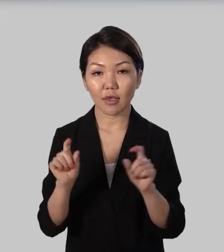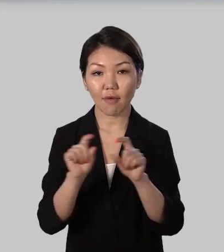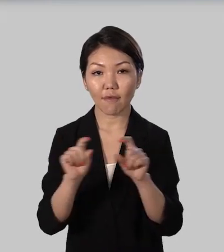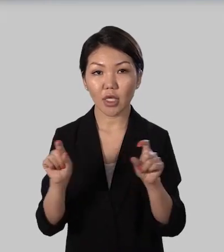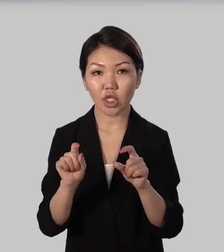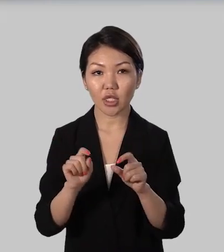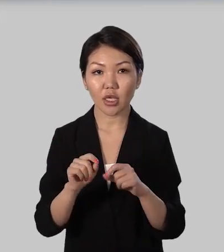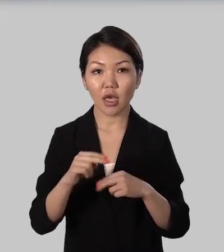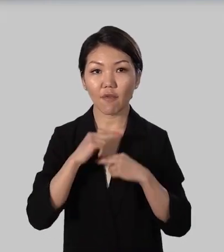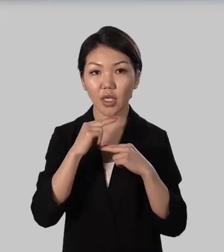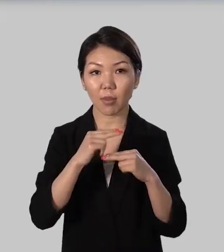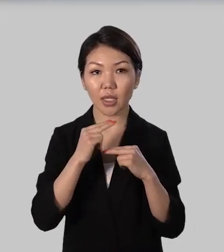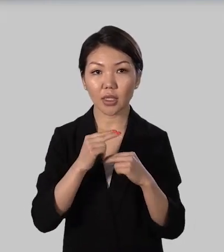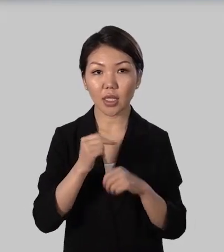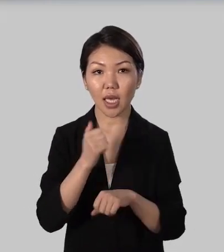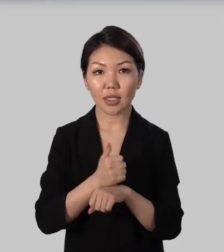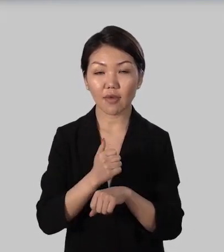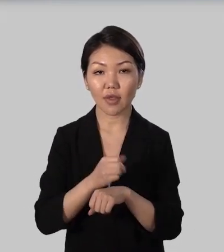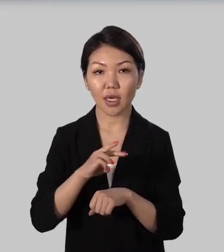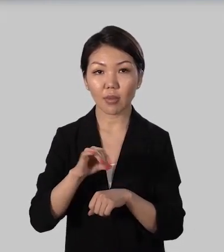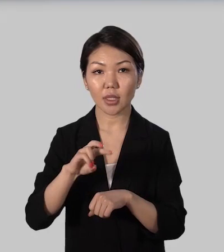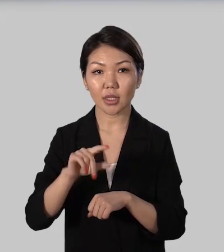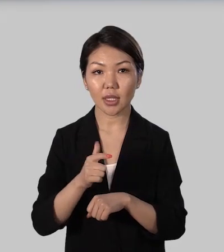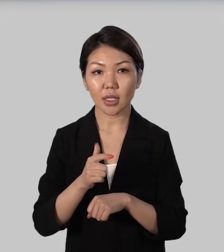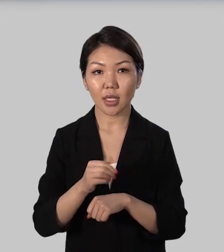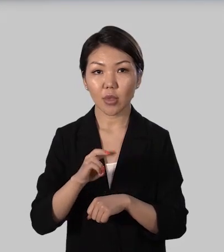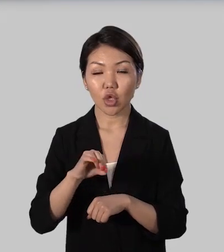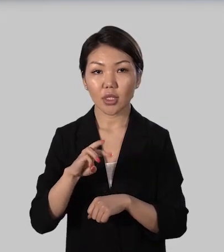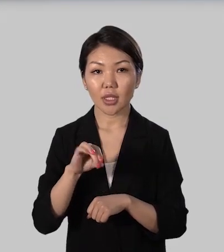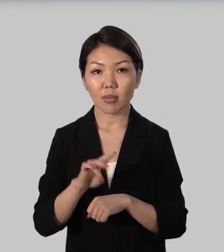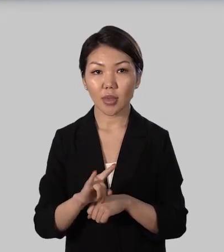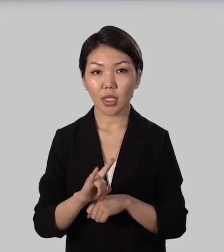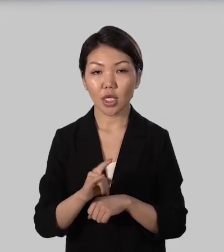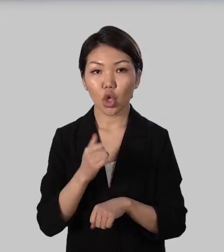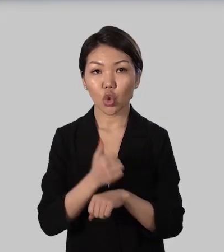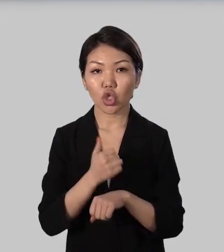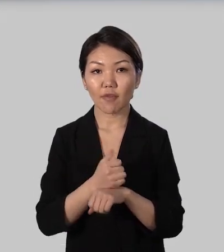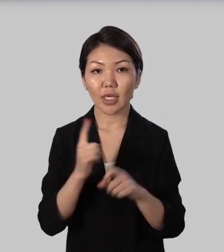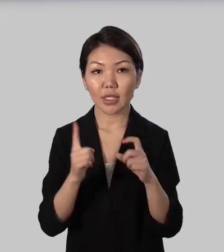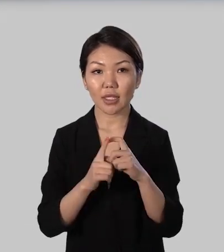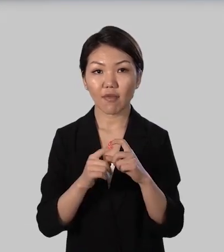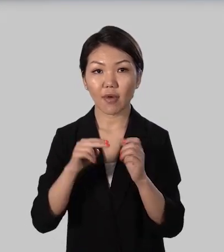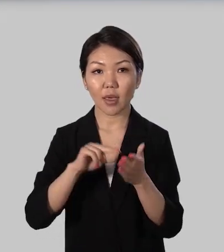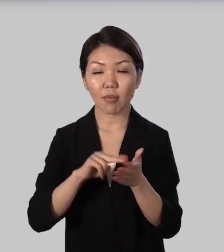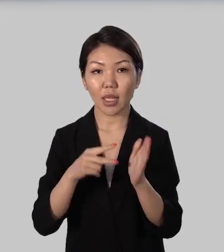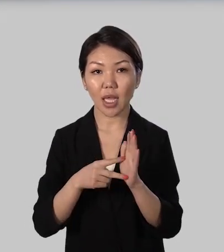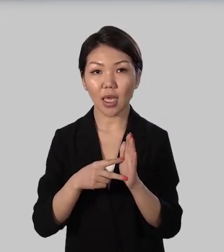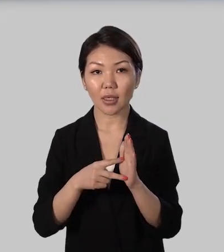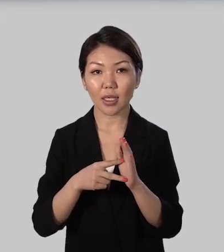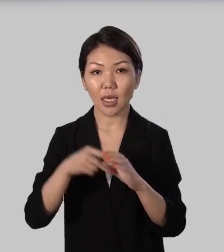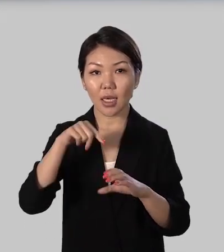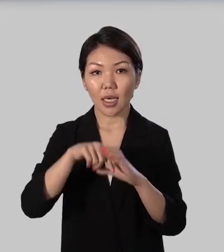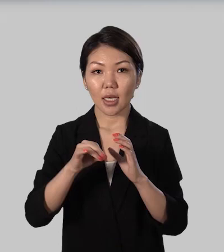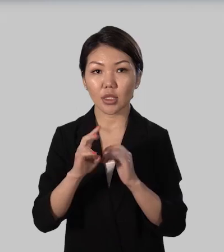внимательно основная мысль микротемы ключевые слова план конструкции